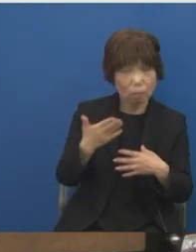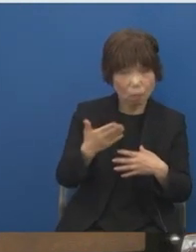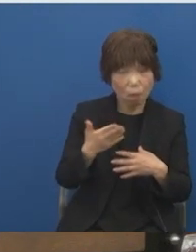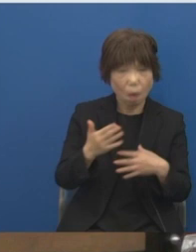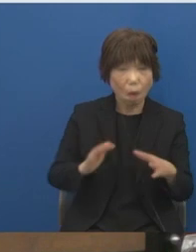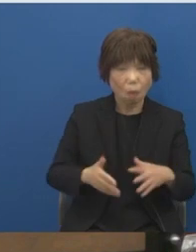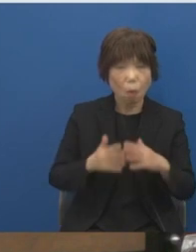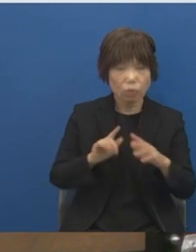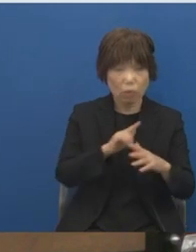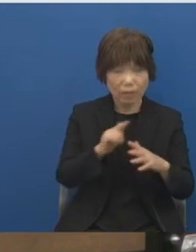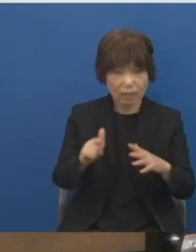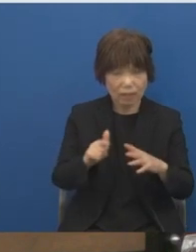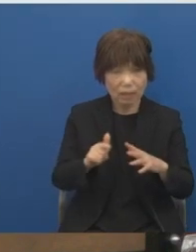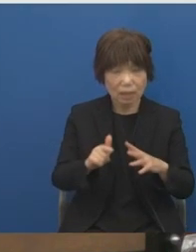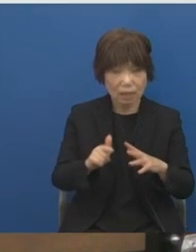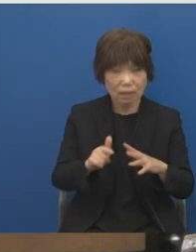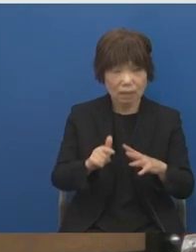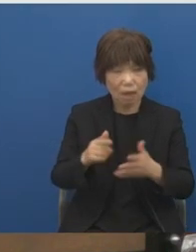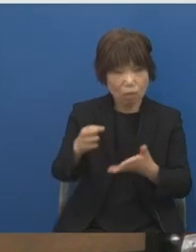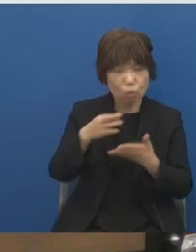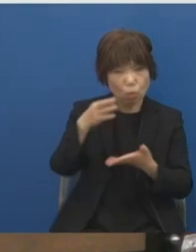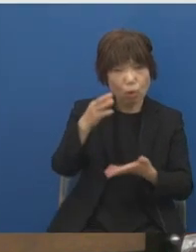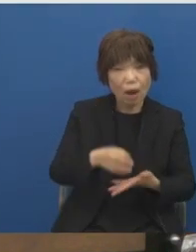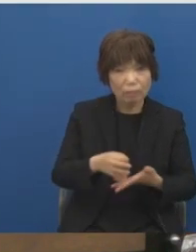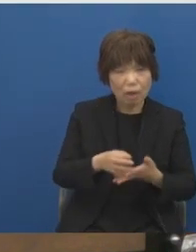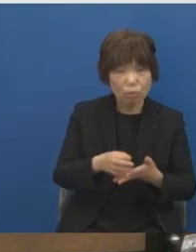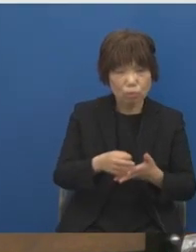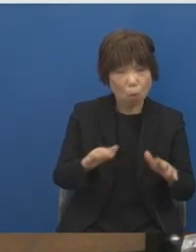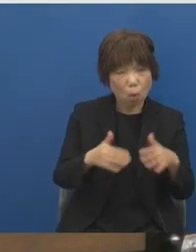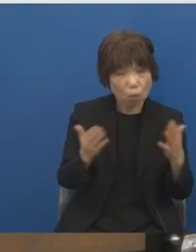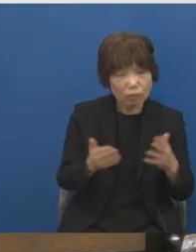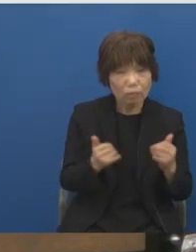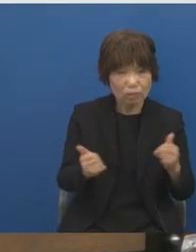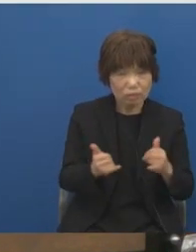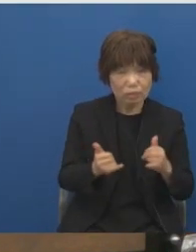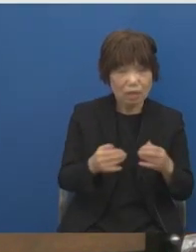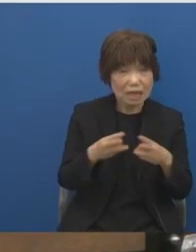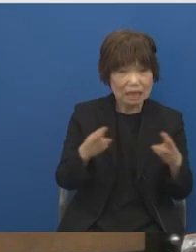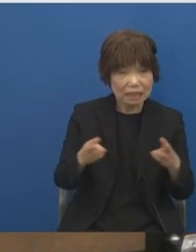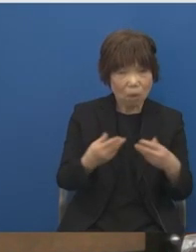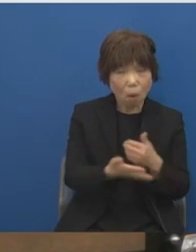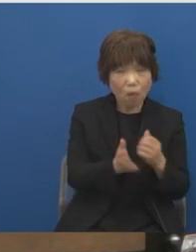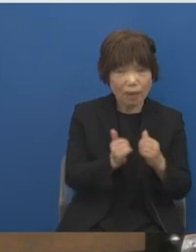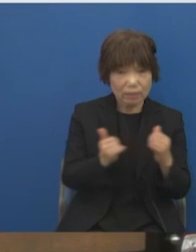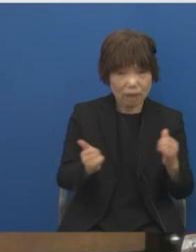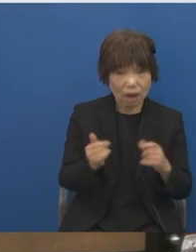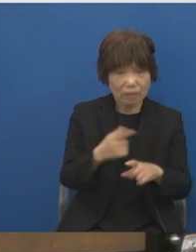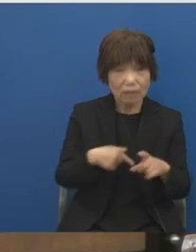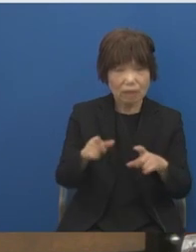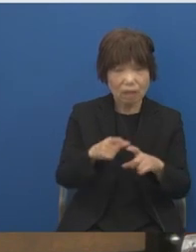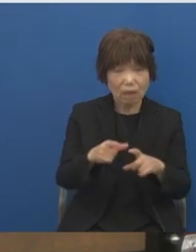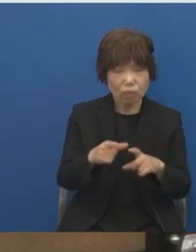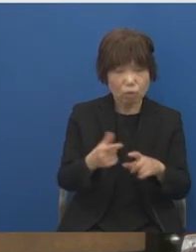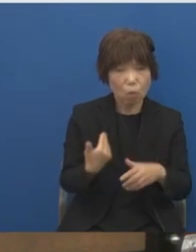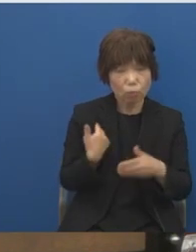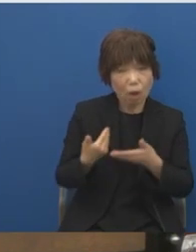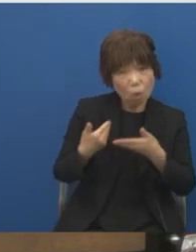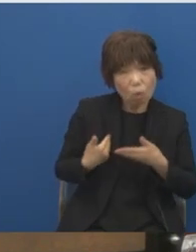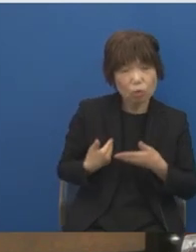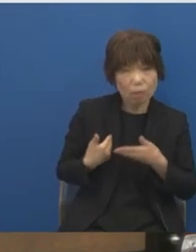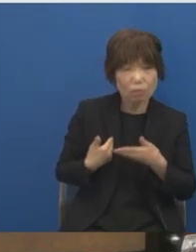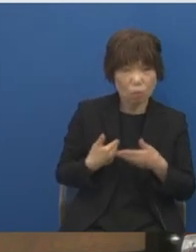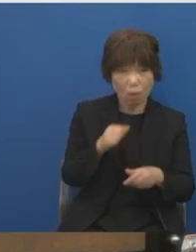に低所得者が大半を占める被保険者にさらなる負担を求めることはあってはなり